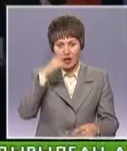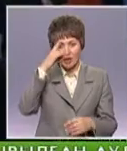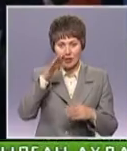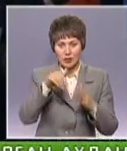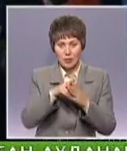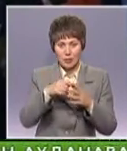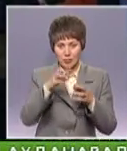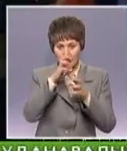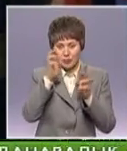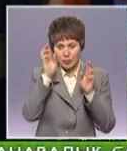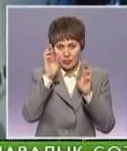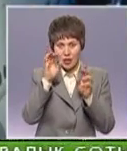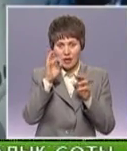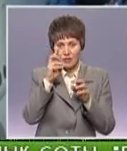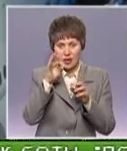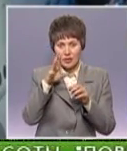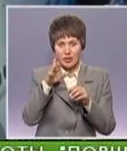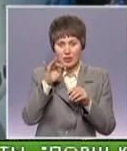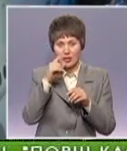Бразилия болгари